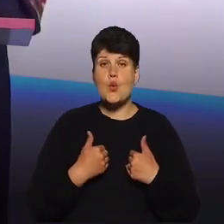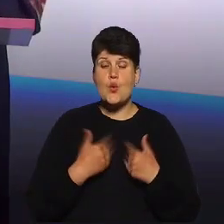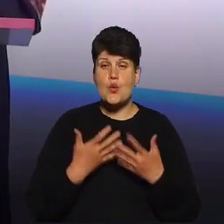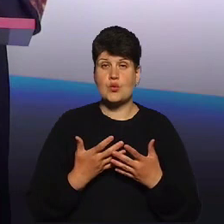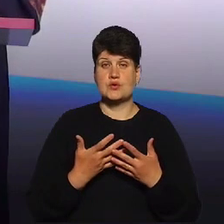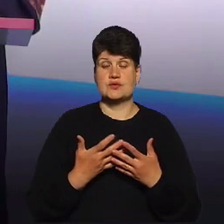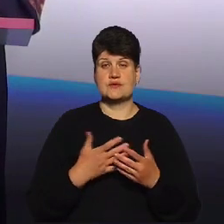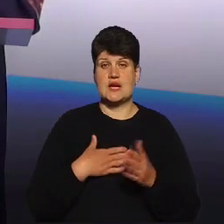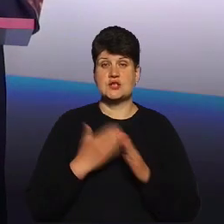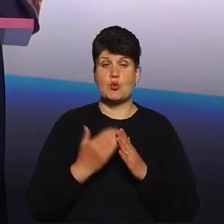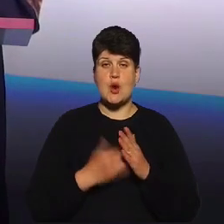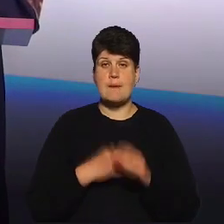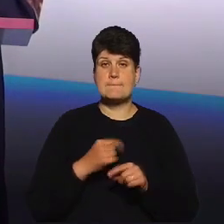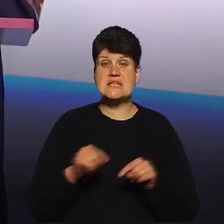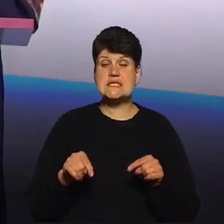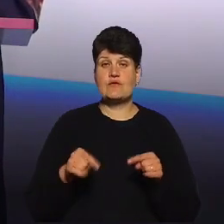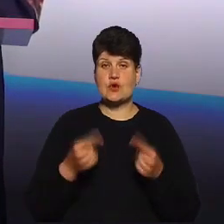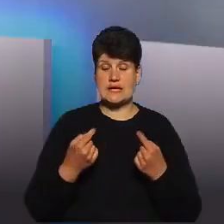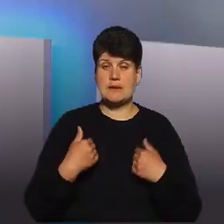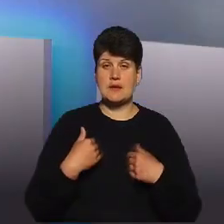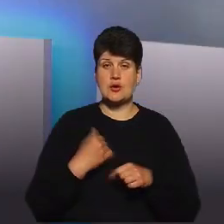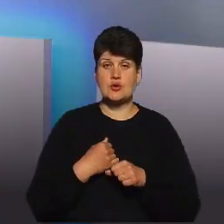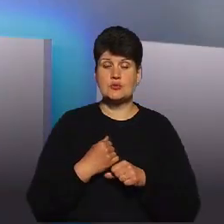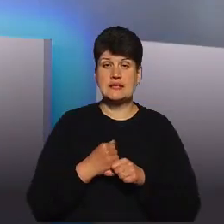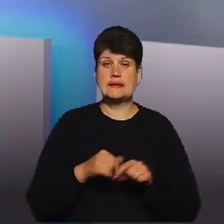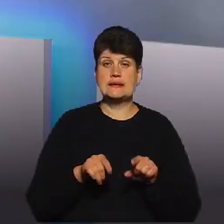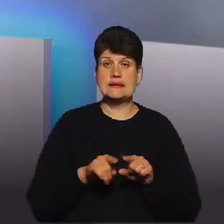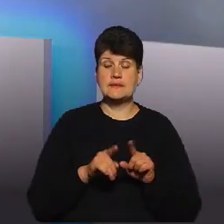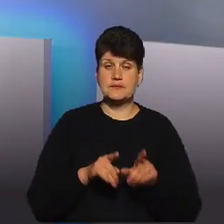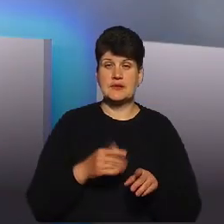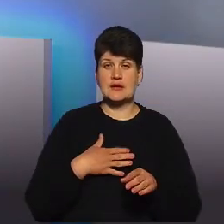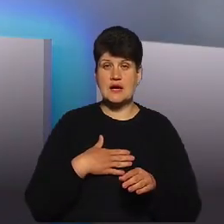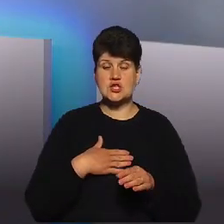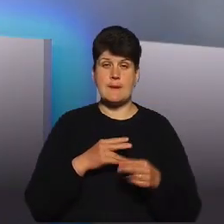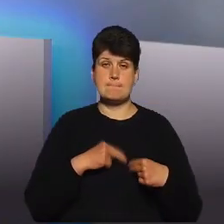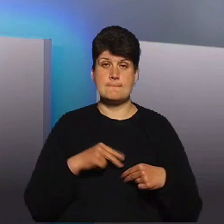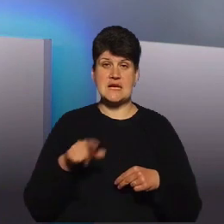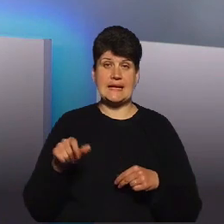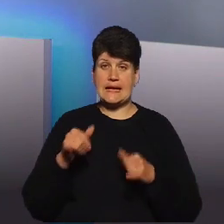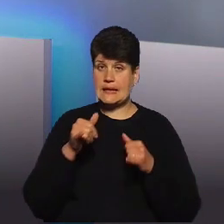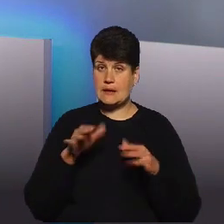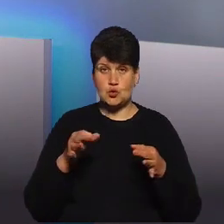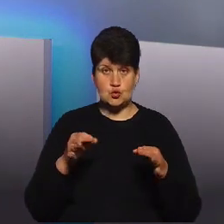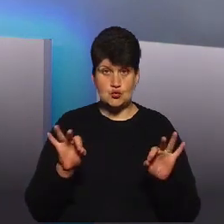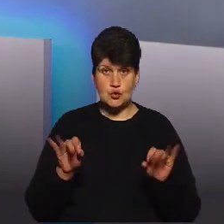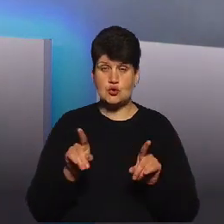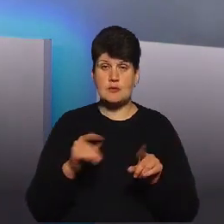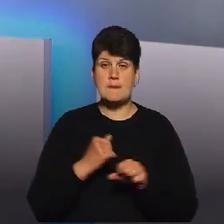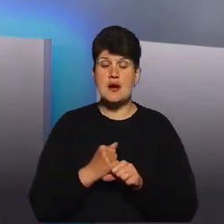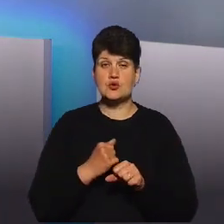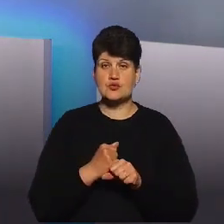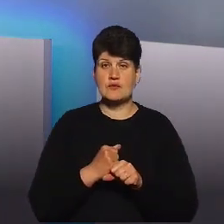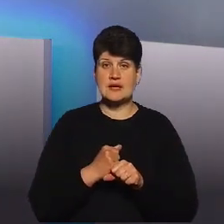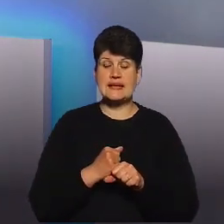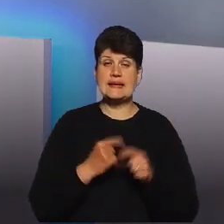програми створити. Але ми зробили таким чином, тобто, ну, наші партнери цього не можуть собі дозволити, щоб працювали і їхні митці